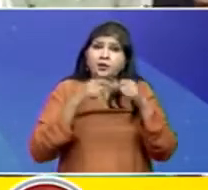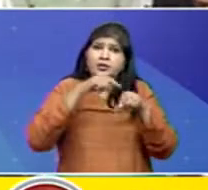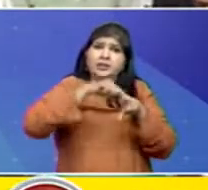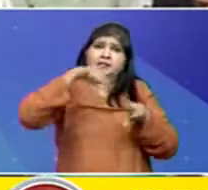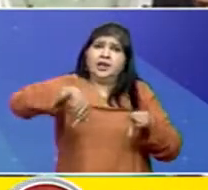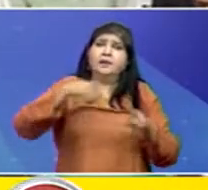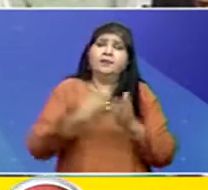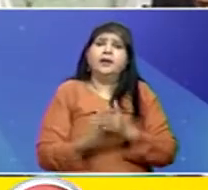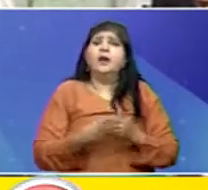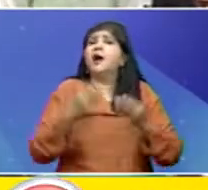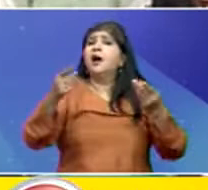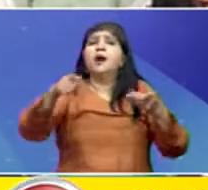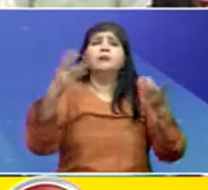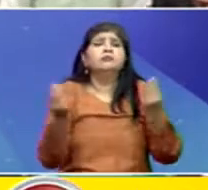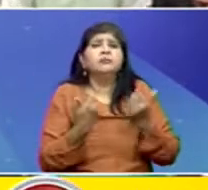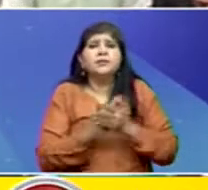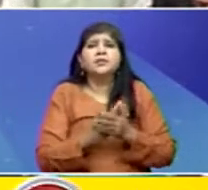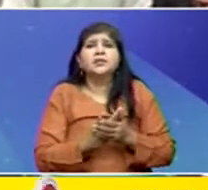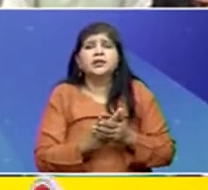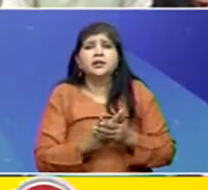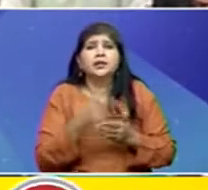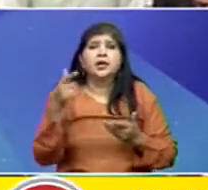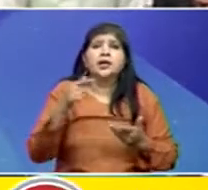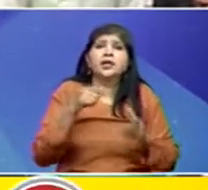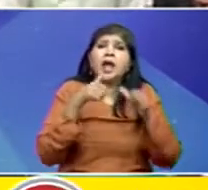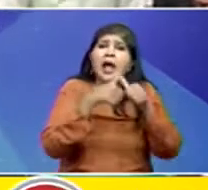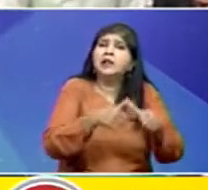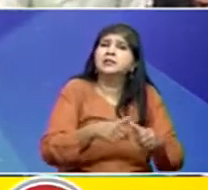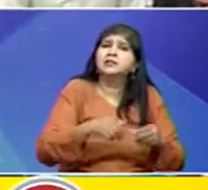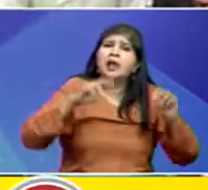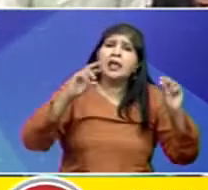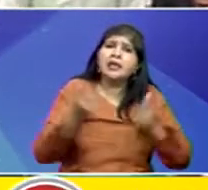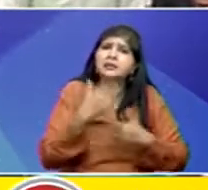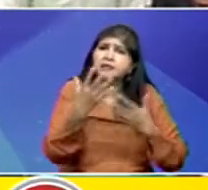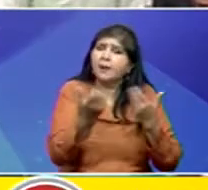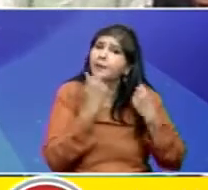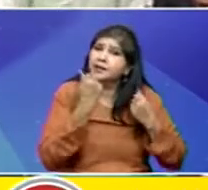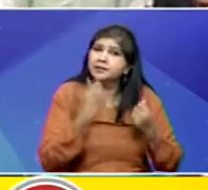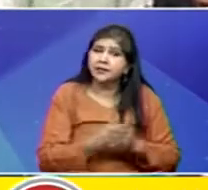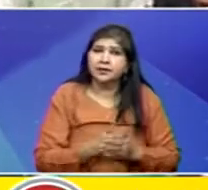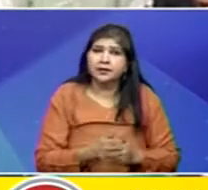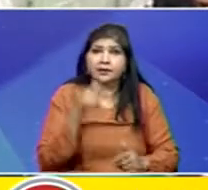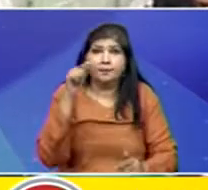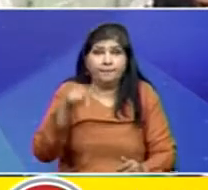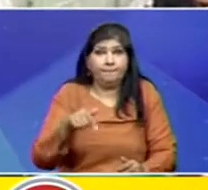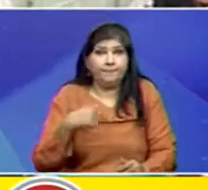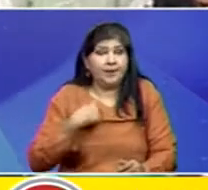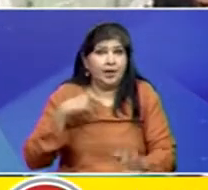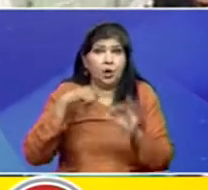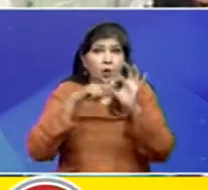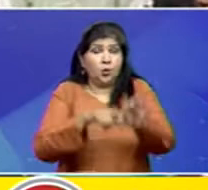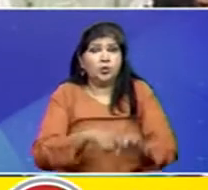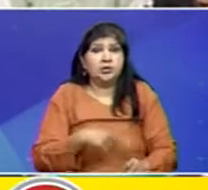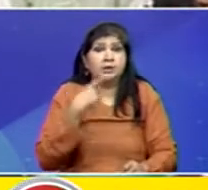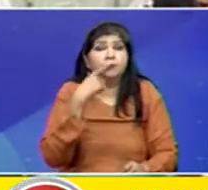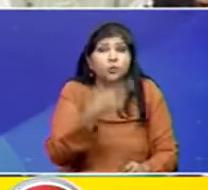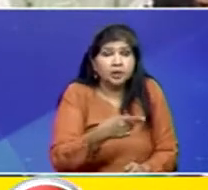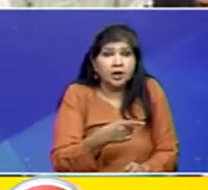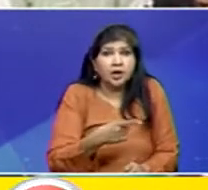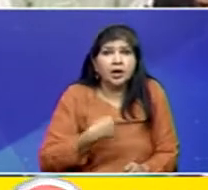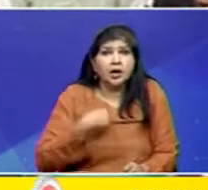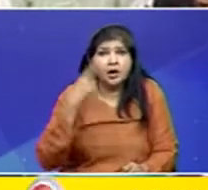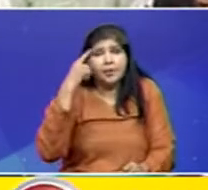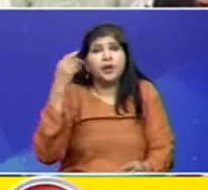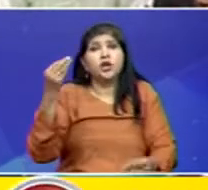में आपके लिए इनके उत्तर खोजना बहुत आसान है यह प्रस्ण मैंने इसलिए पूछे, ताकि